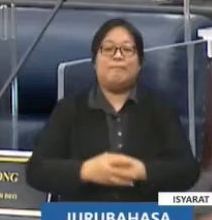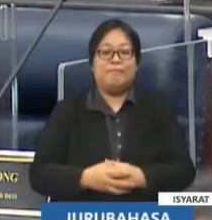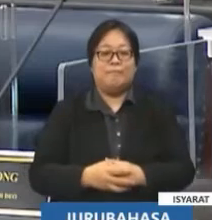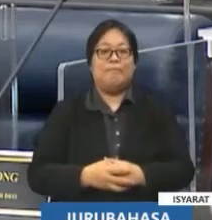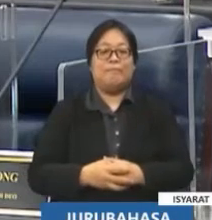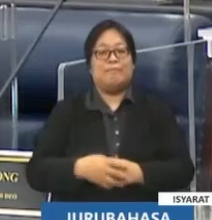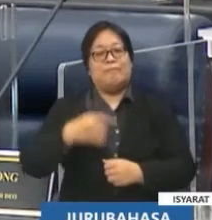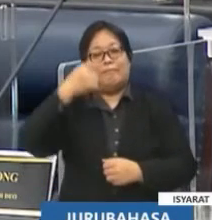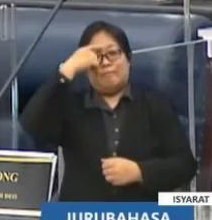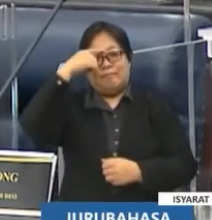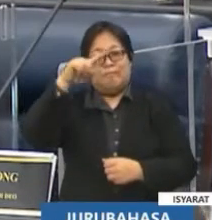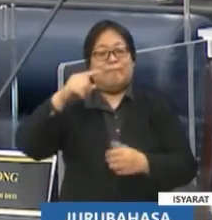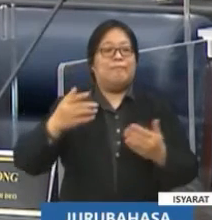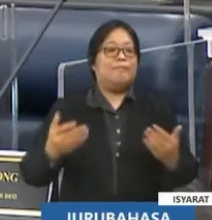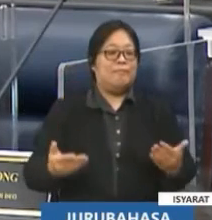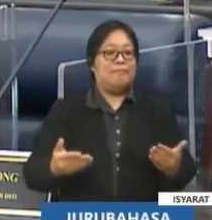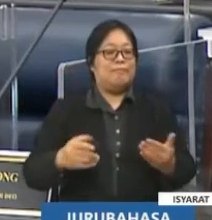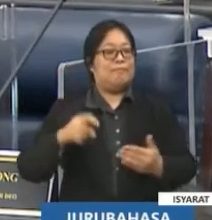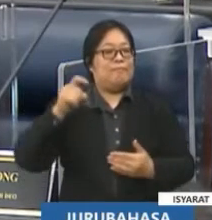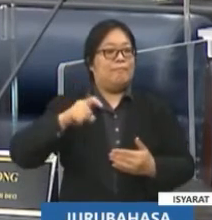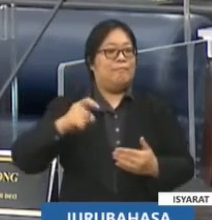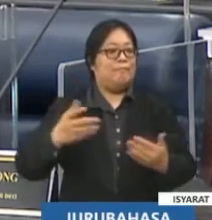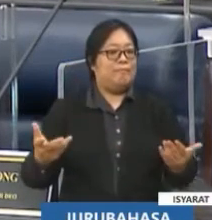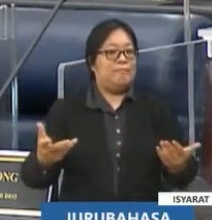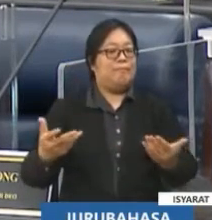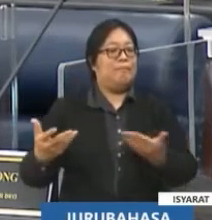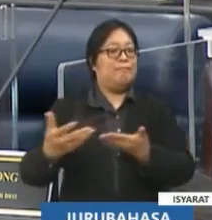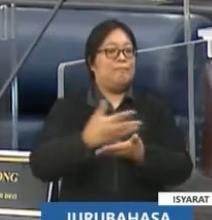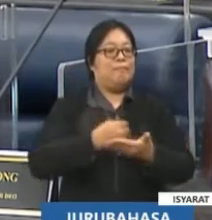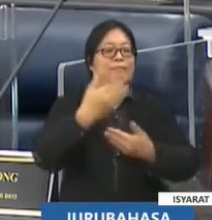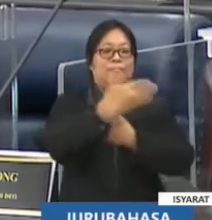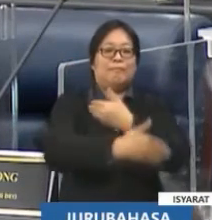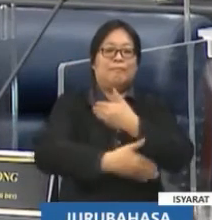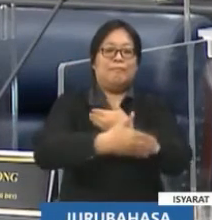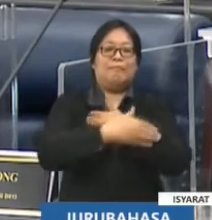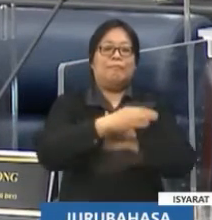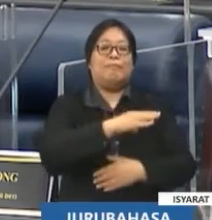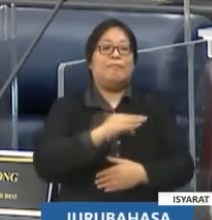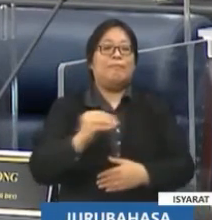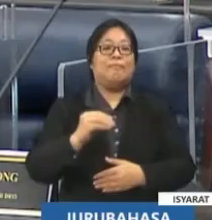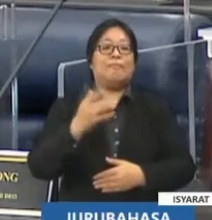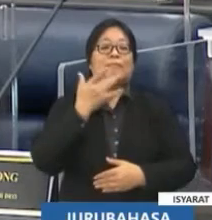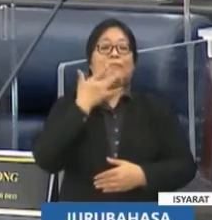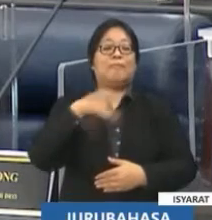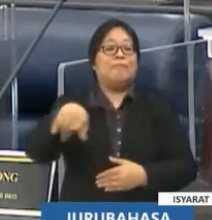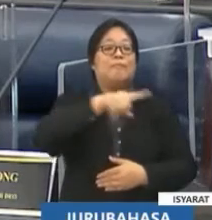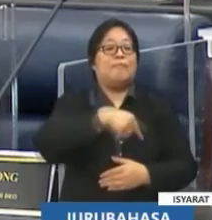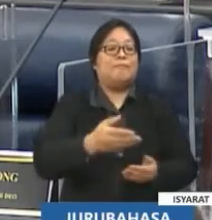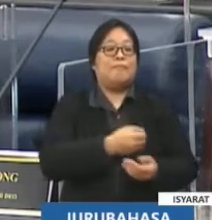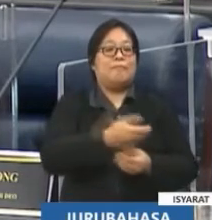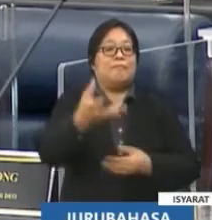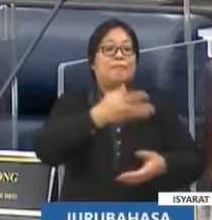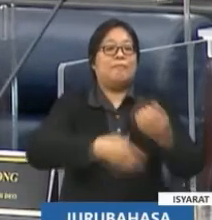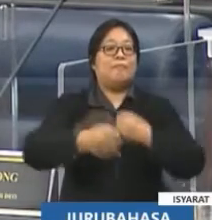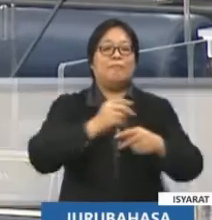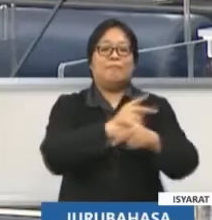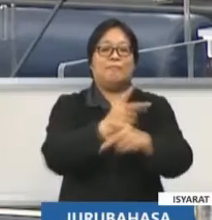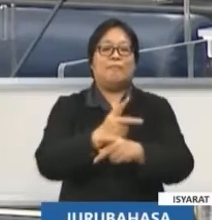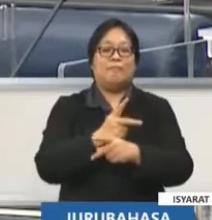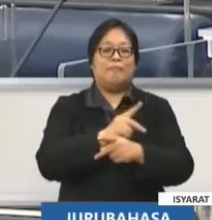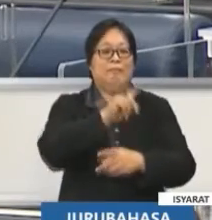demi untuk memastikan pendapatan negara dan nasib nelayan terbelo